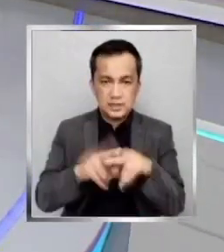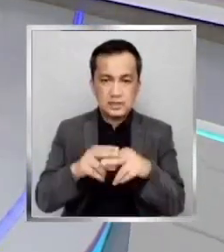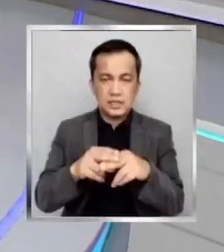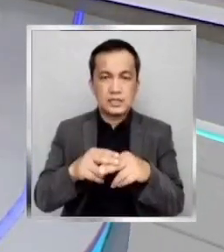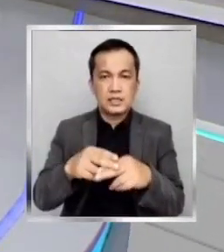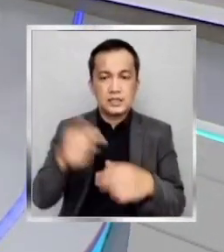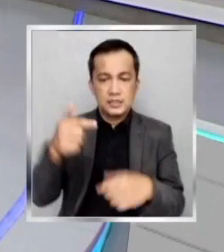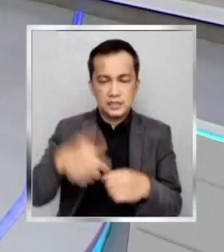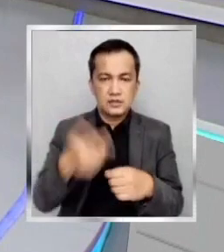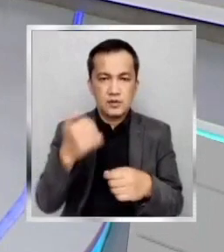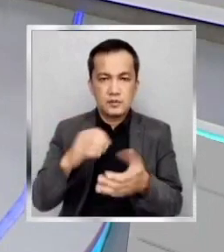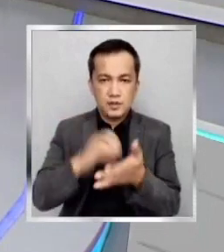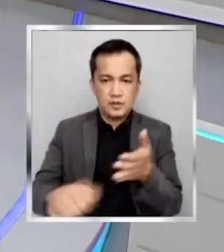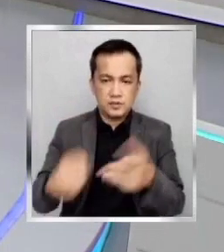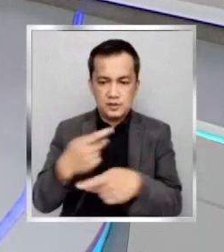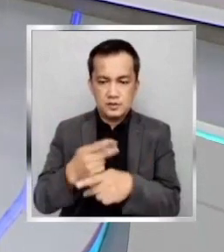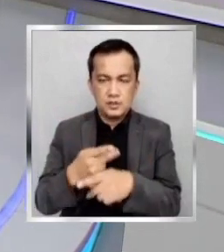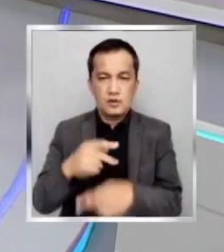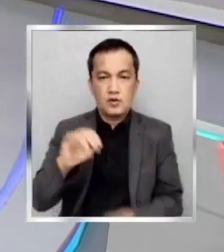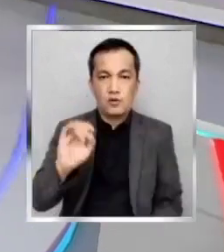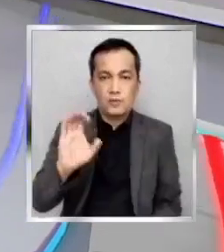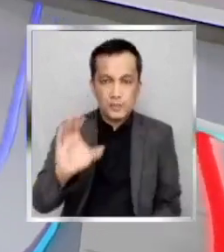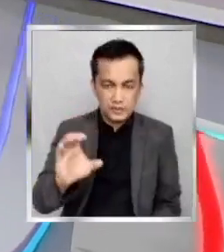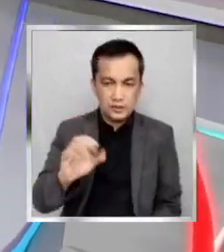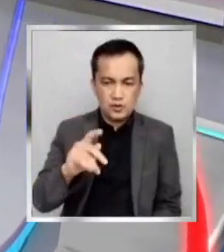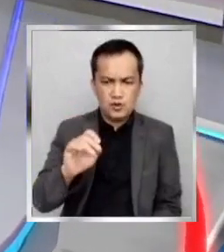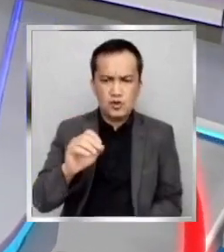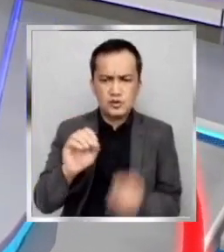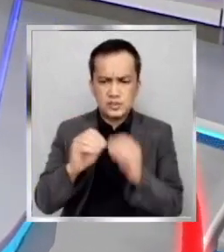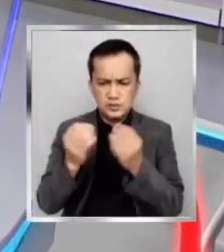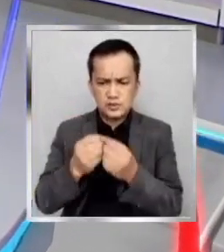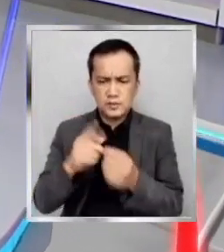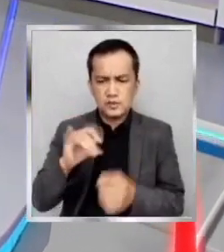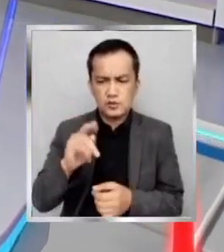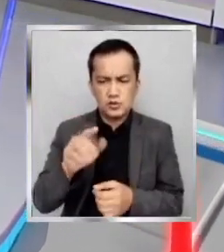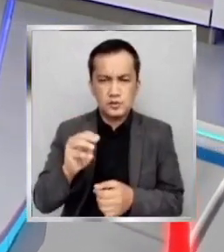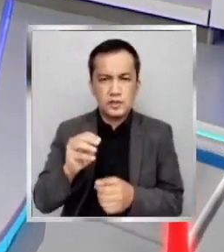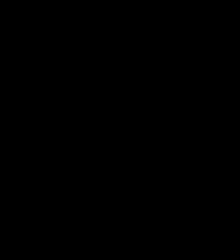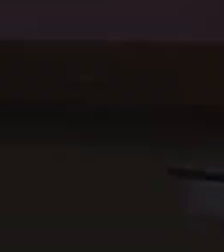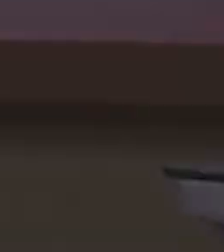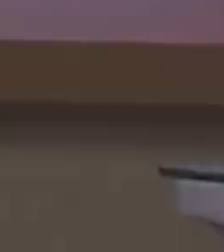bawas produksyon ng OPEC, Organization of Petroleum Exporting Countries.